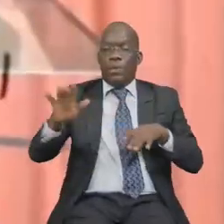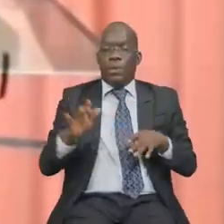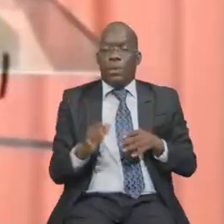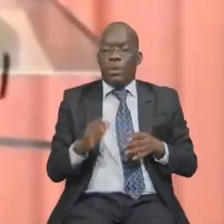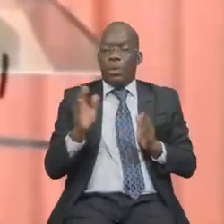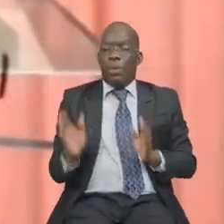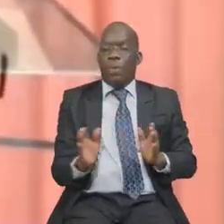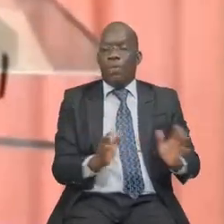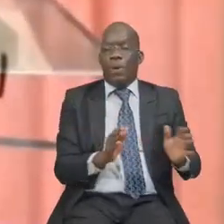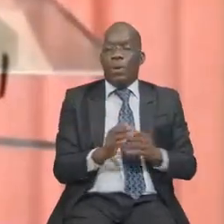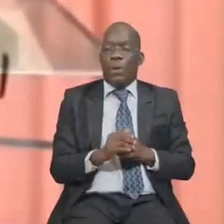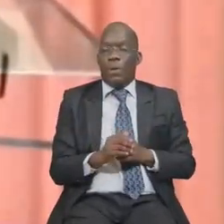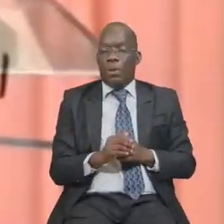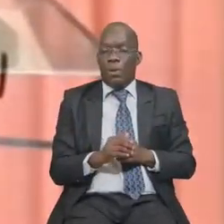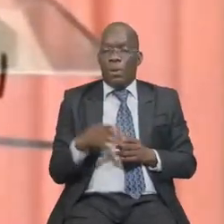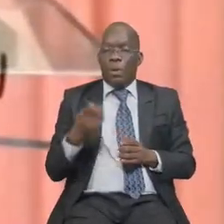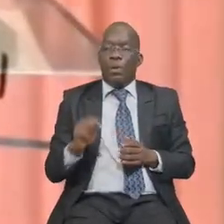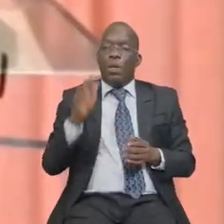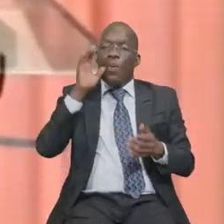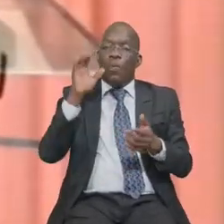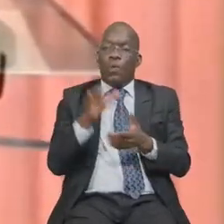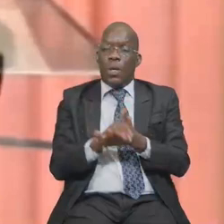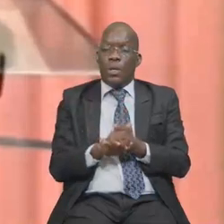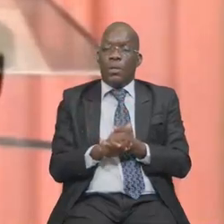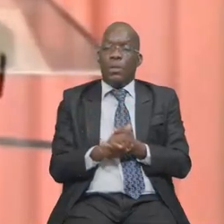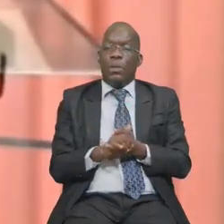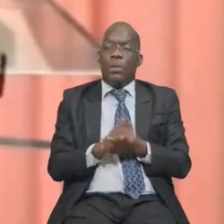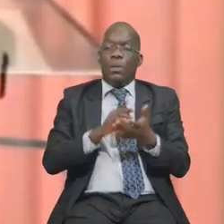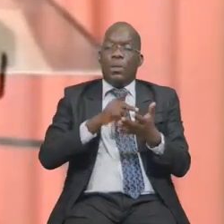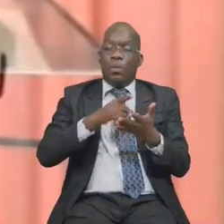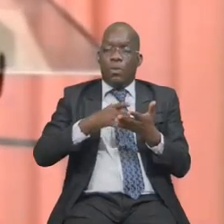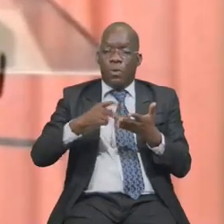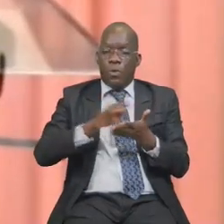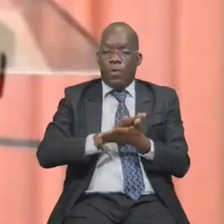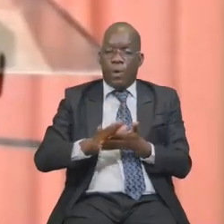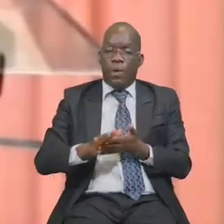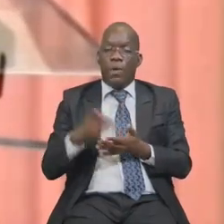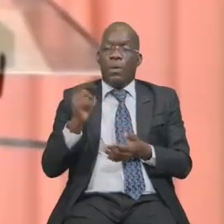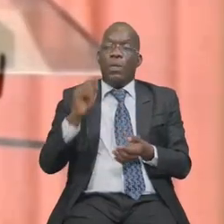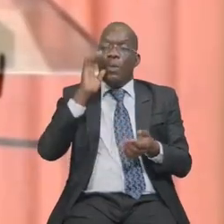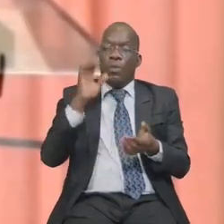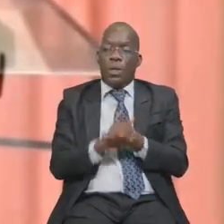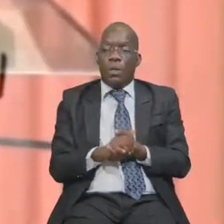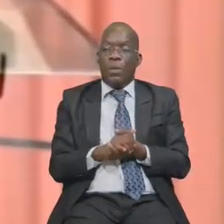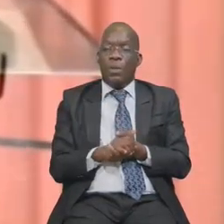Prépare-toi. Prépare l'épouse. Purifie l'épouse.